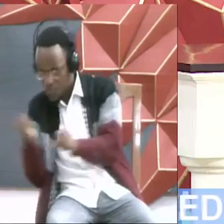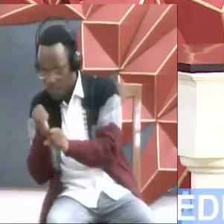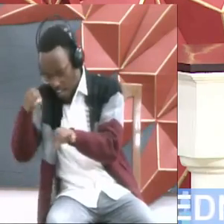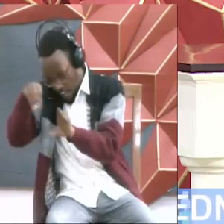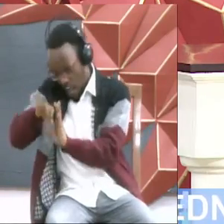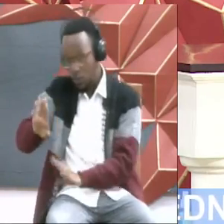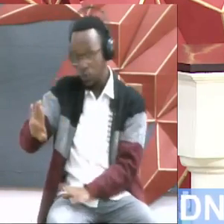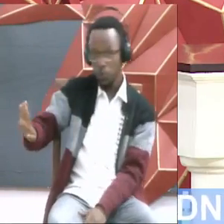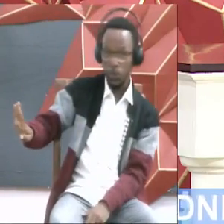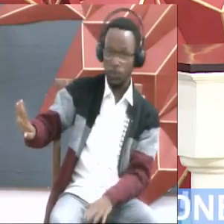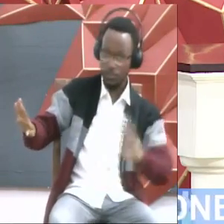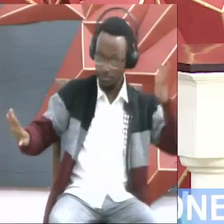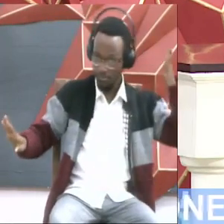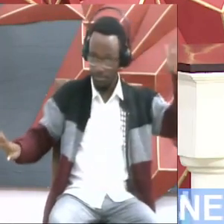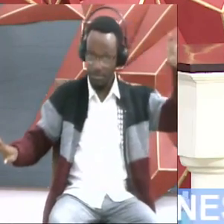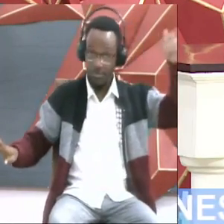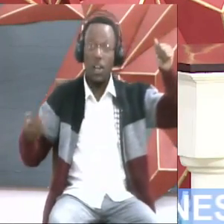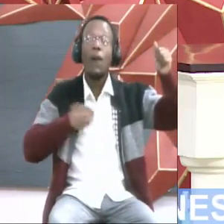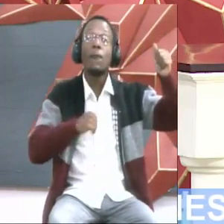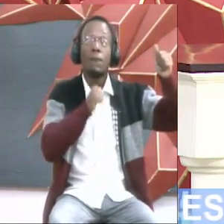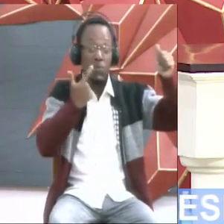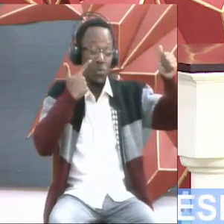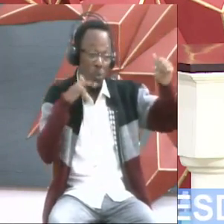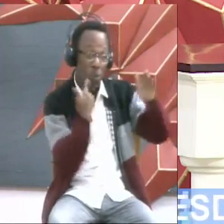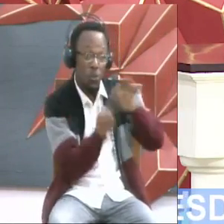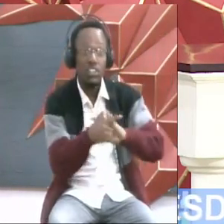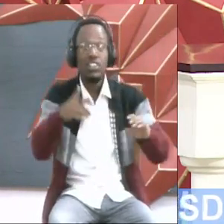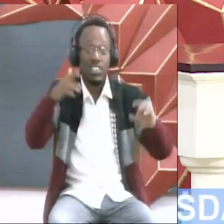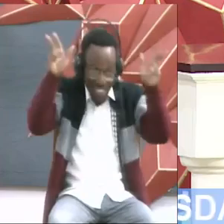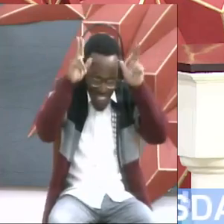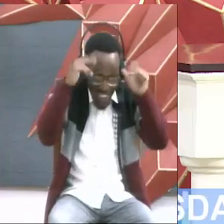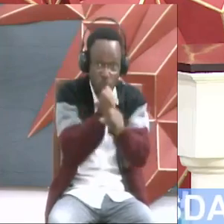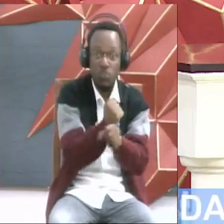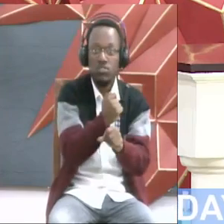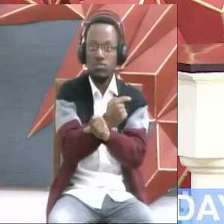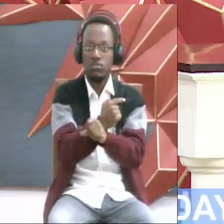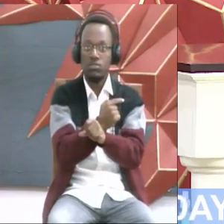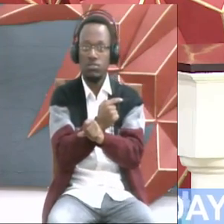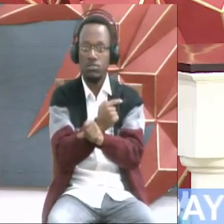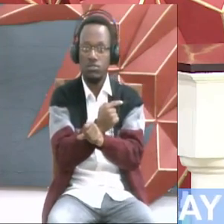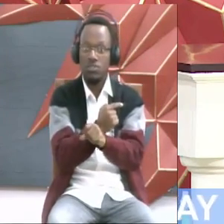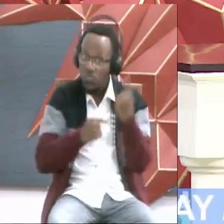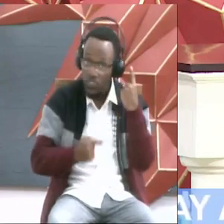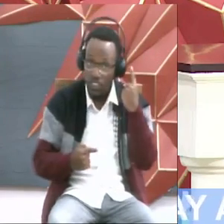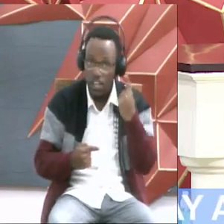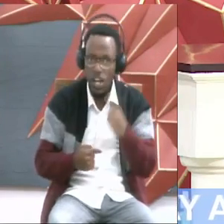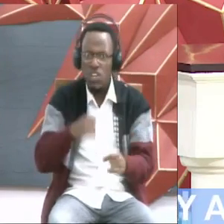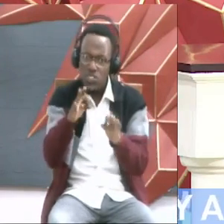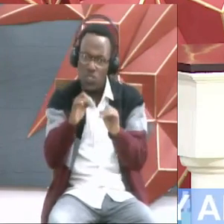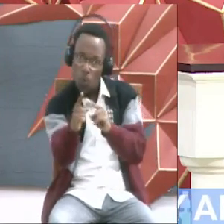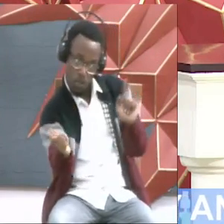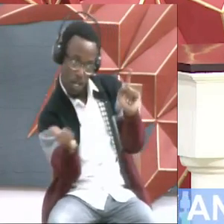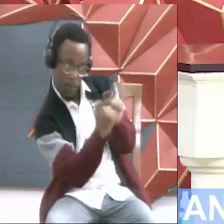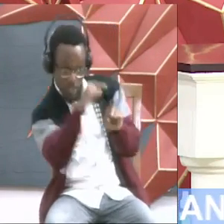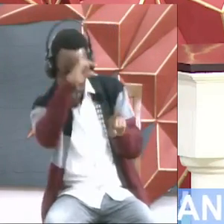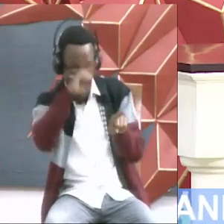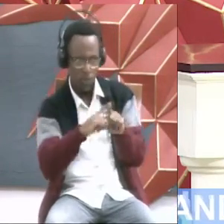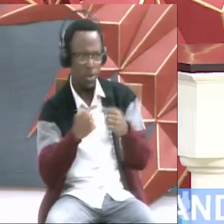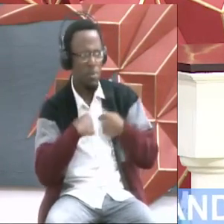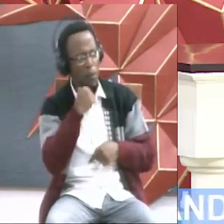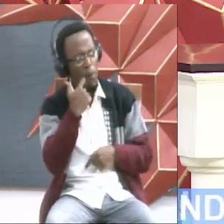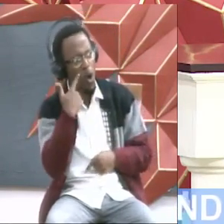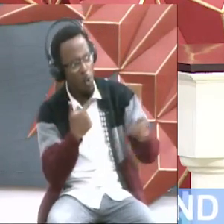we sindaba icyo satani mbe frere murabyumva neza ibyo ndiko ndababwira nitwahura n'umufrere sinzoraba